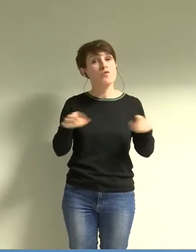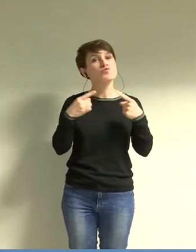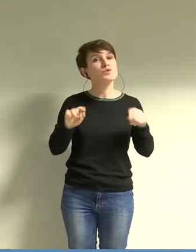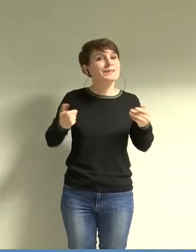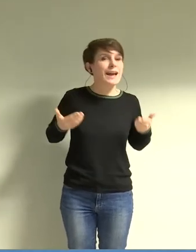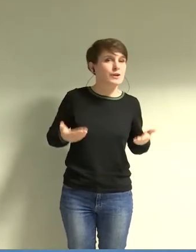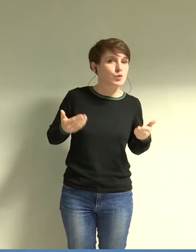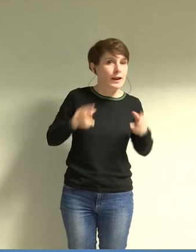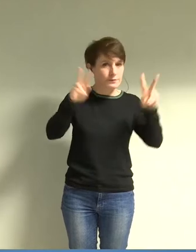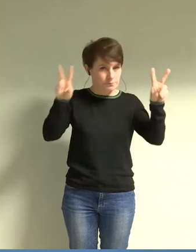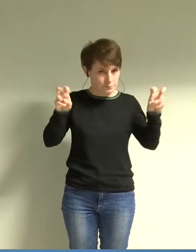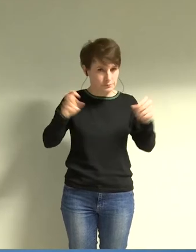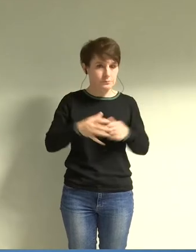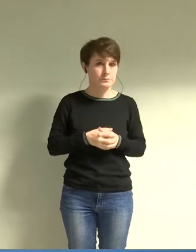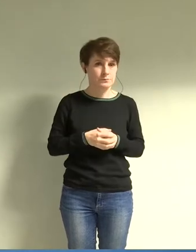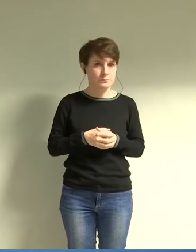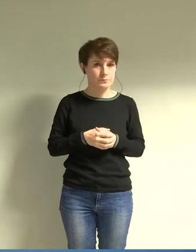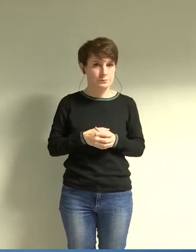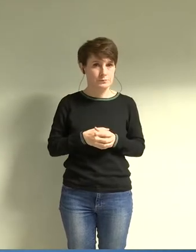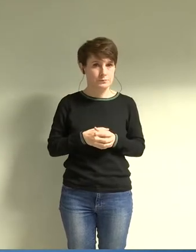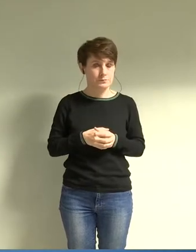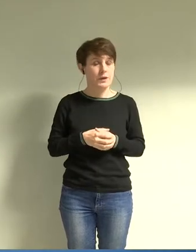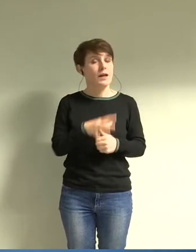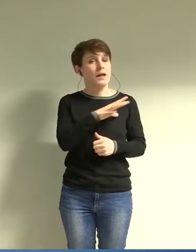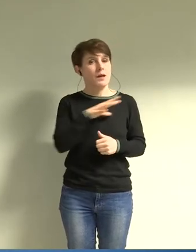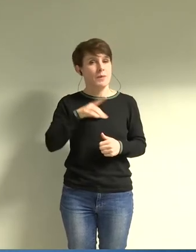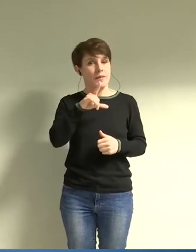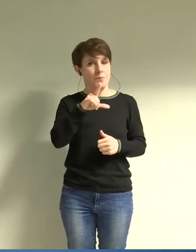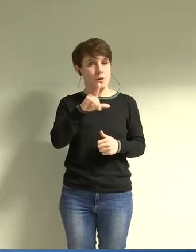et la parole et de madame le re